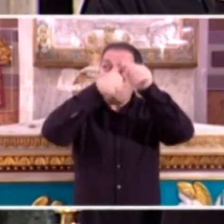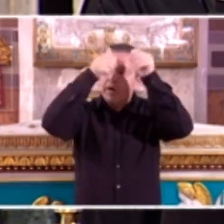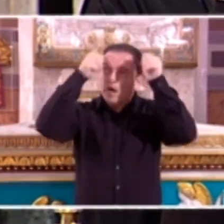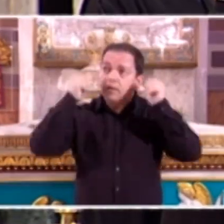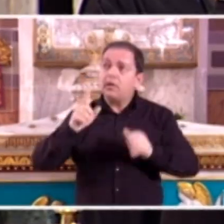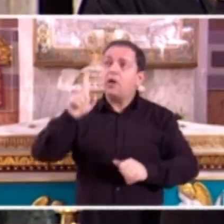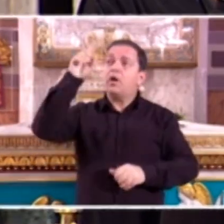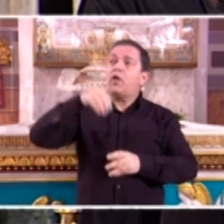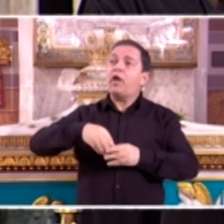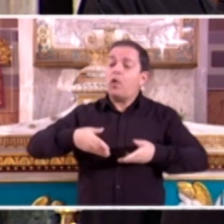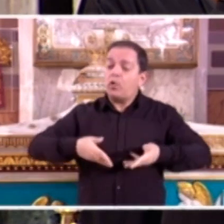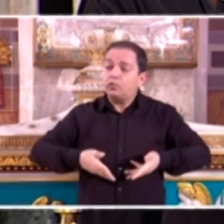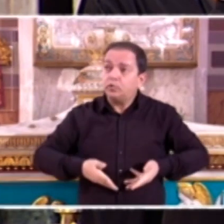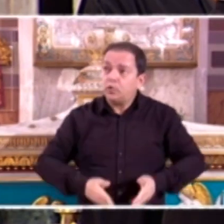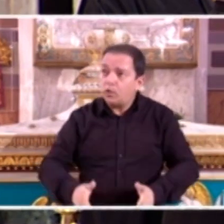Θεοτόκου